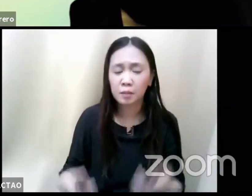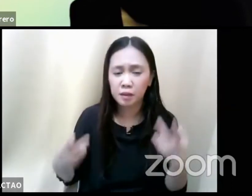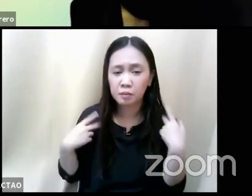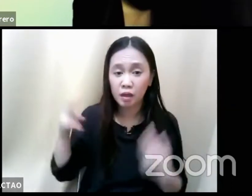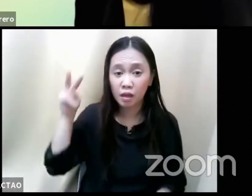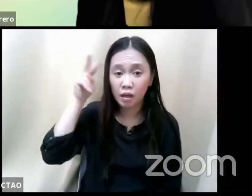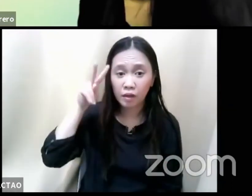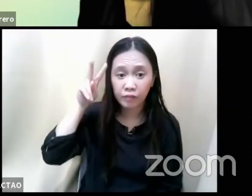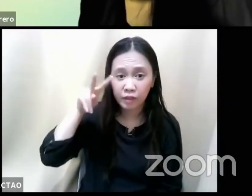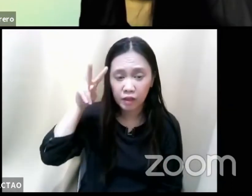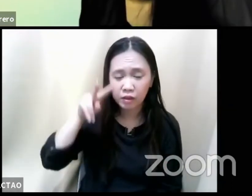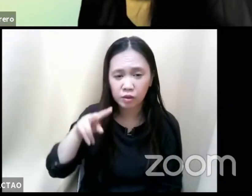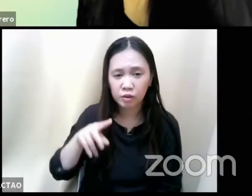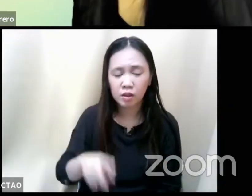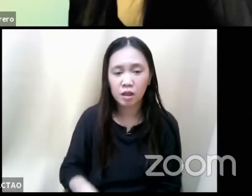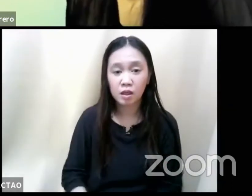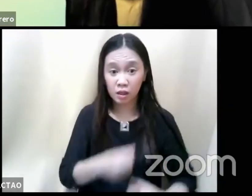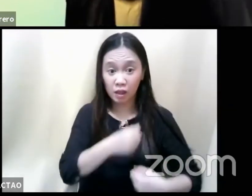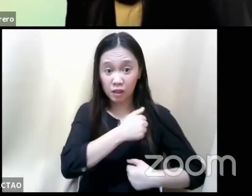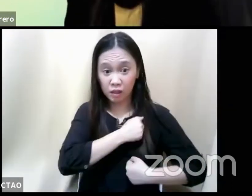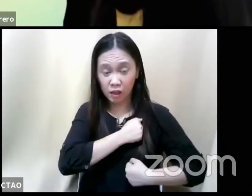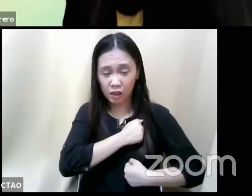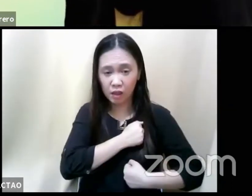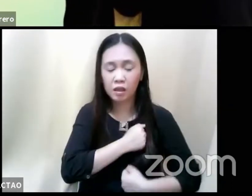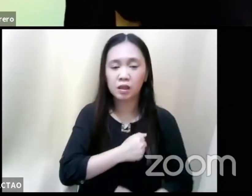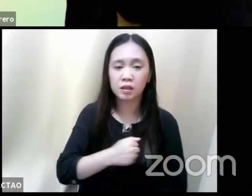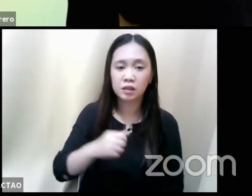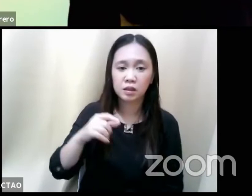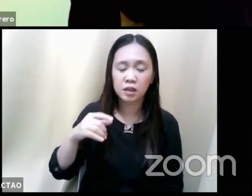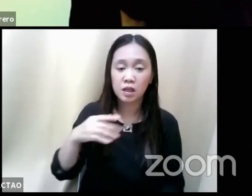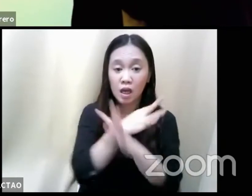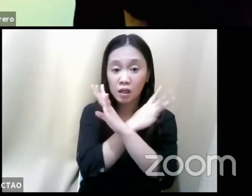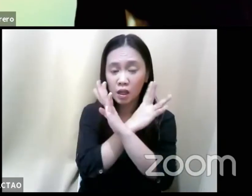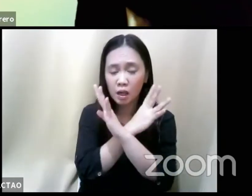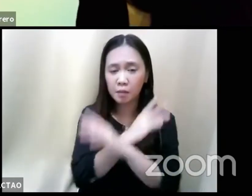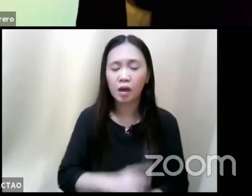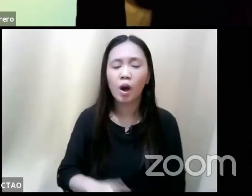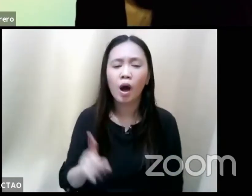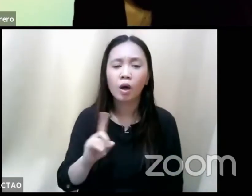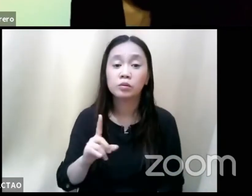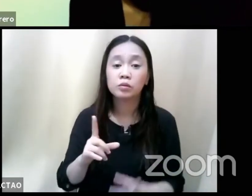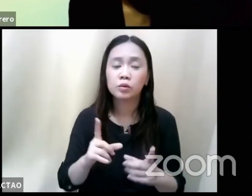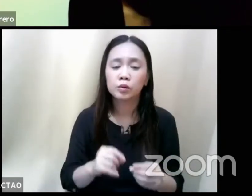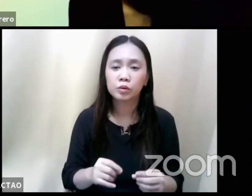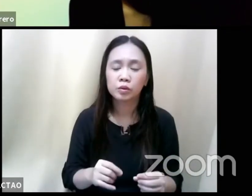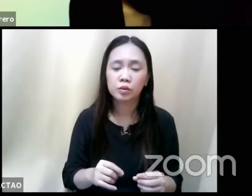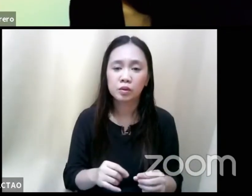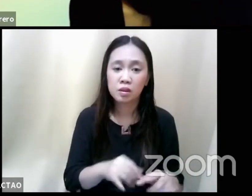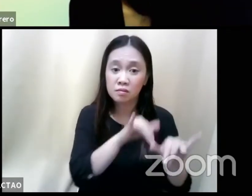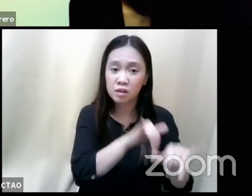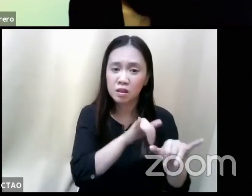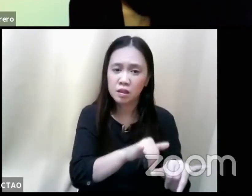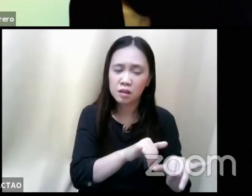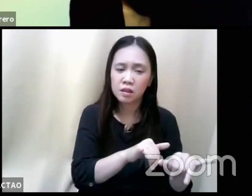isang security guard, I think in Davao. So ang ginawa lang niya, pumesto lang siya sa tabi ng podium niya. Tapos tinitignan niya yung pwedeng